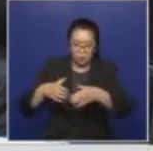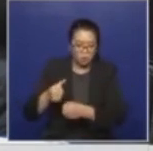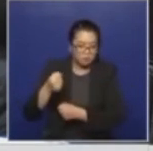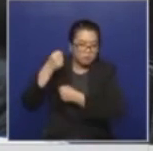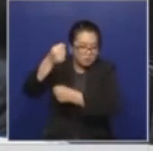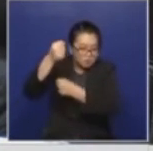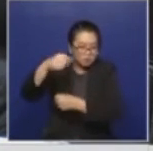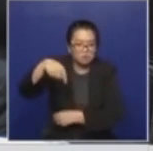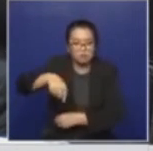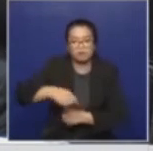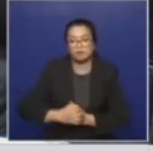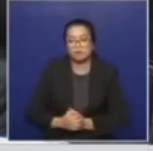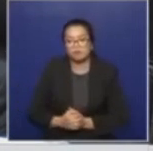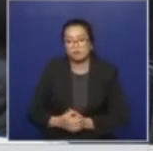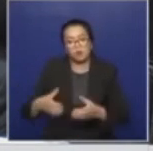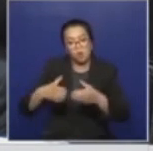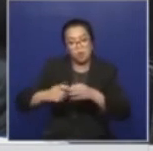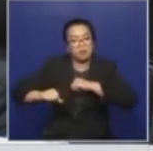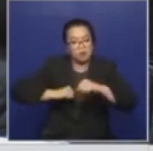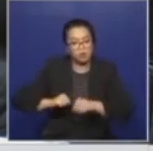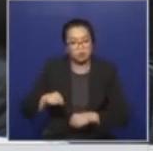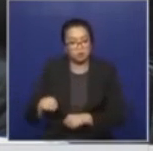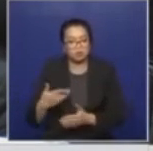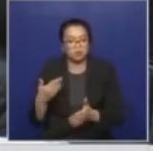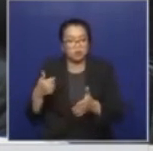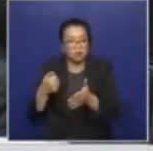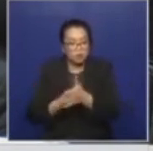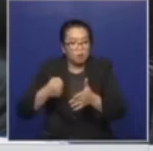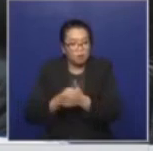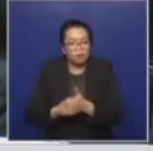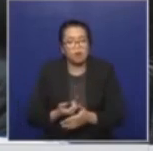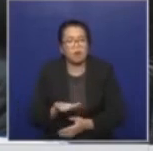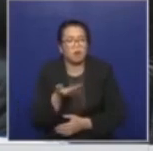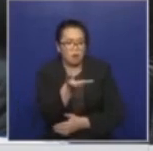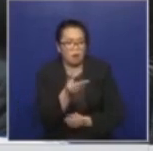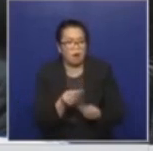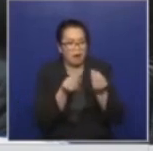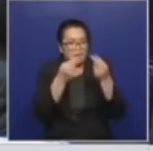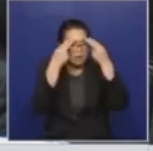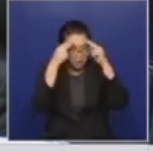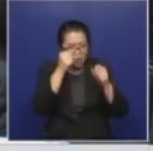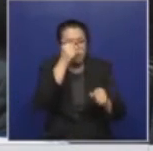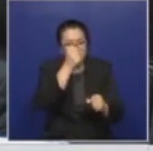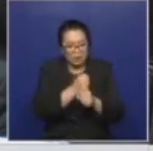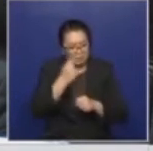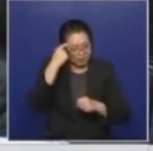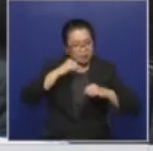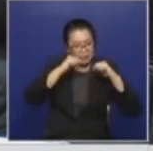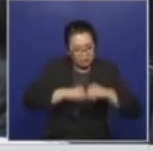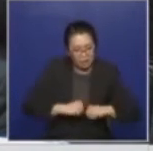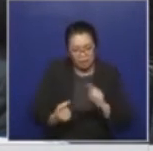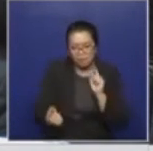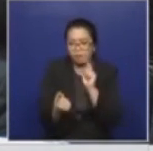ธิปไตยข้อเรียกร้องของเขานะครับมันไม่ยากเลยที่ท่านนายกจะตัดสินใจไปพบเข